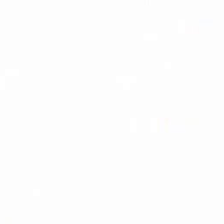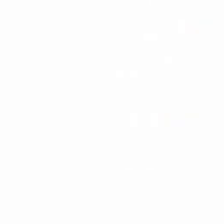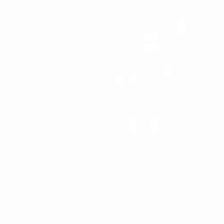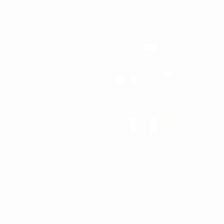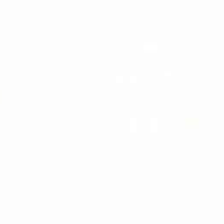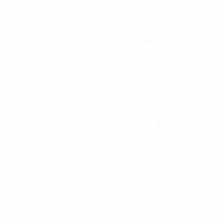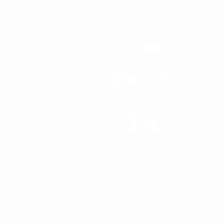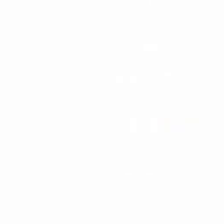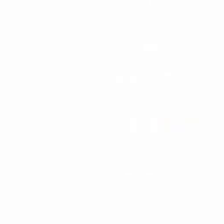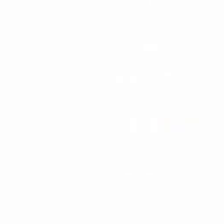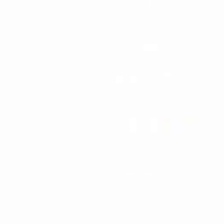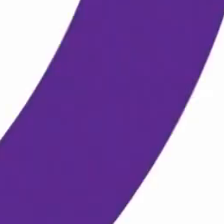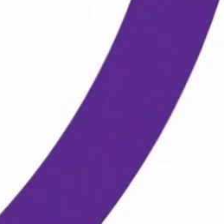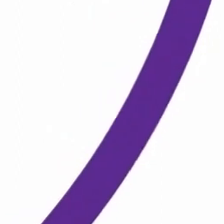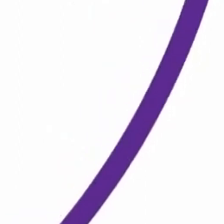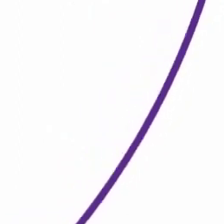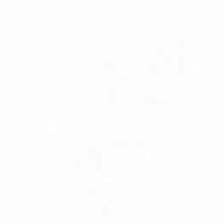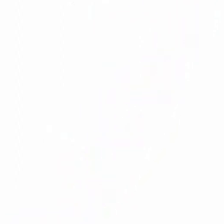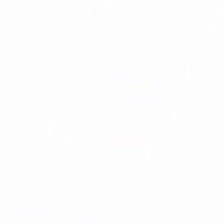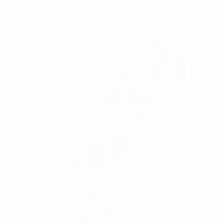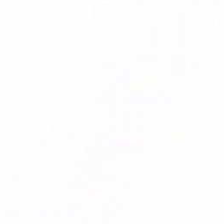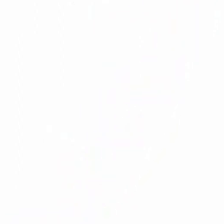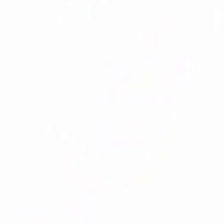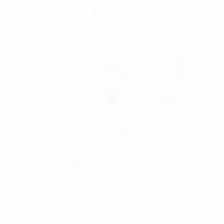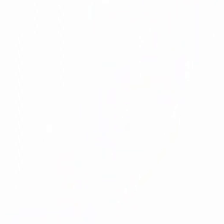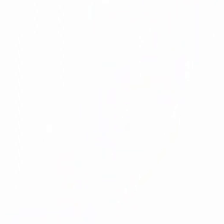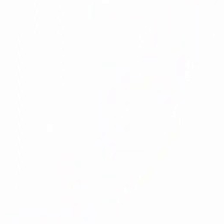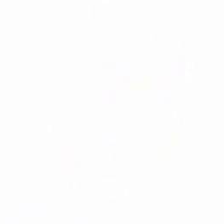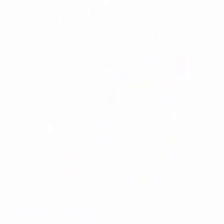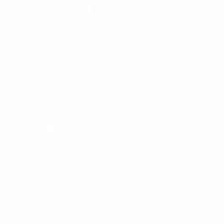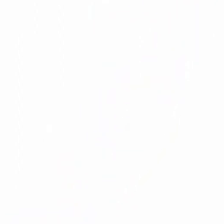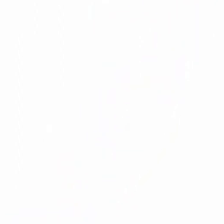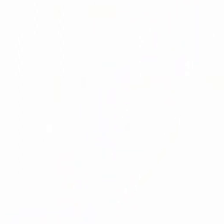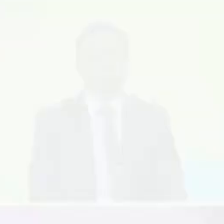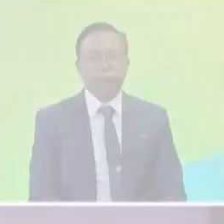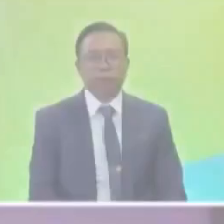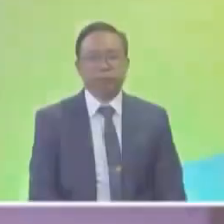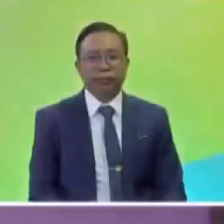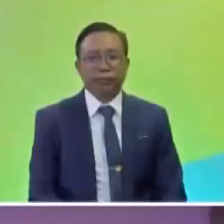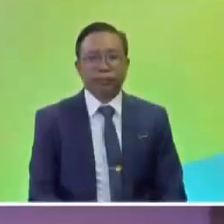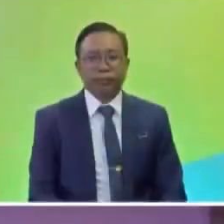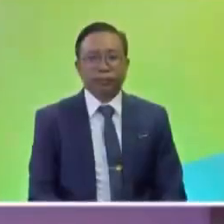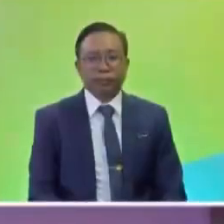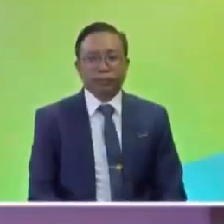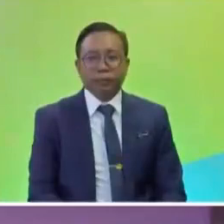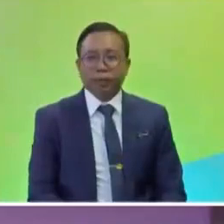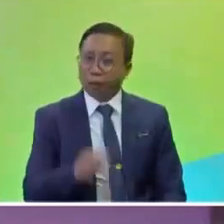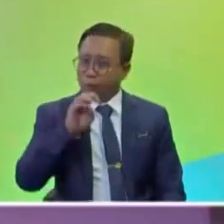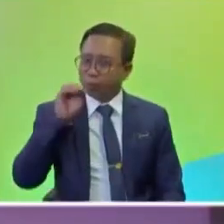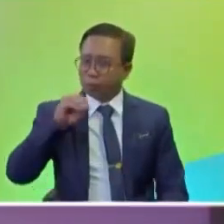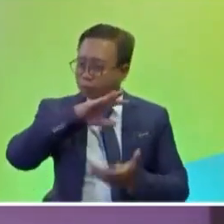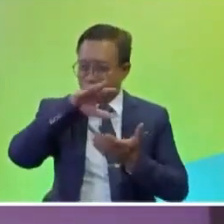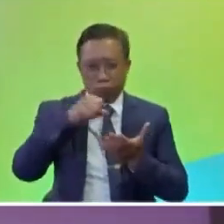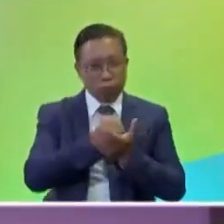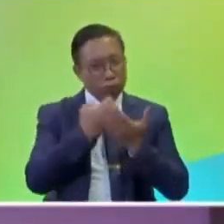Didik TV KPM. Didik TV KPM. Ha, murid-murid semua